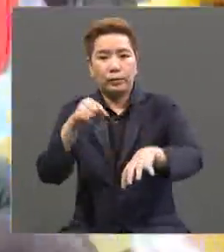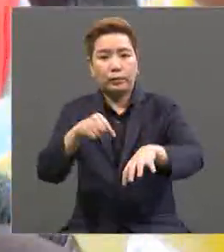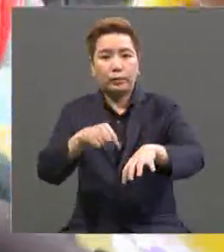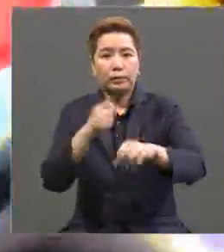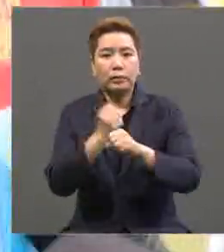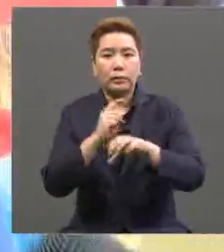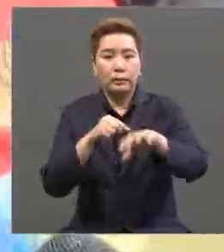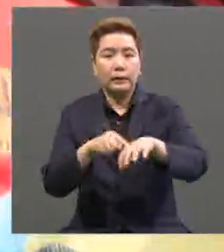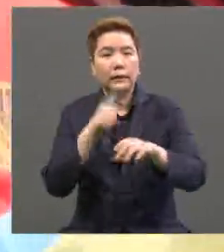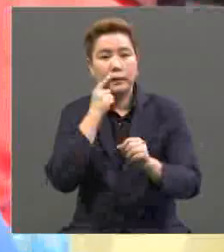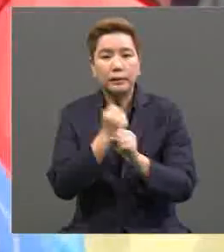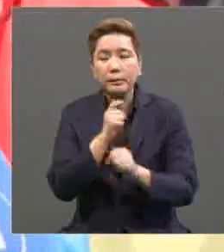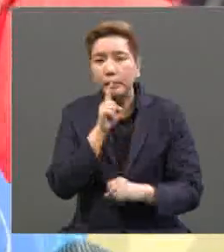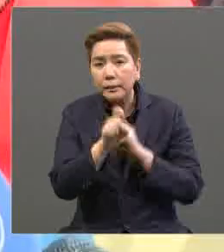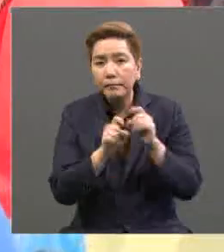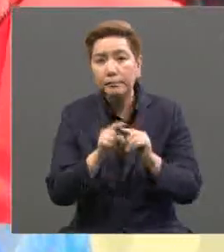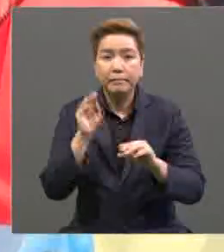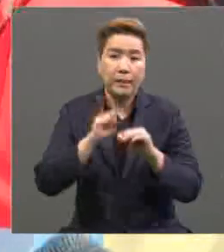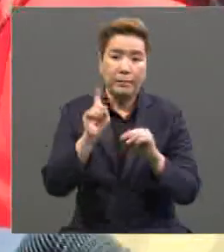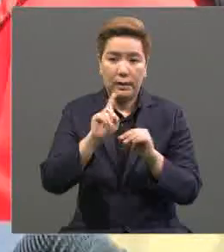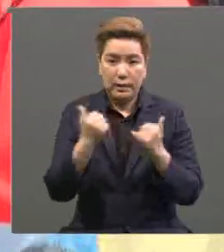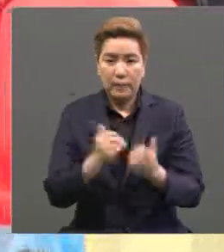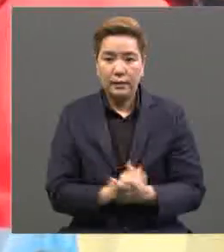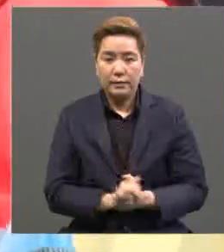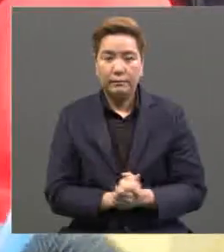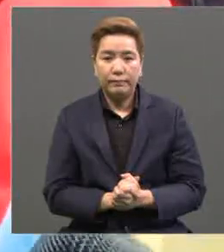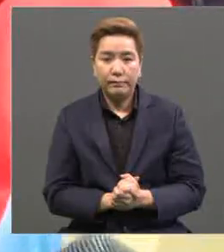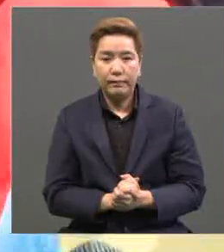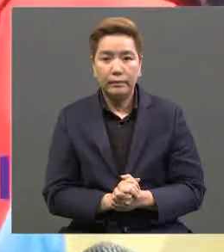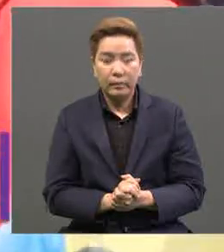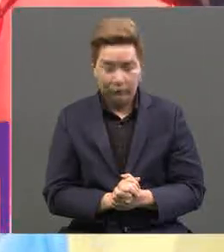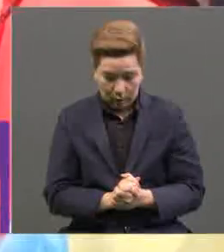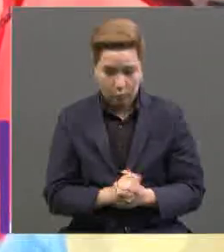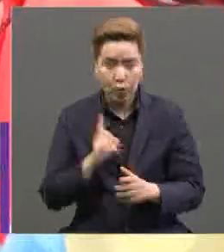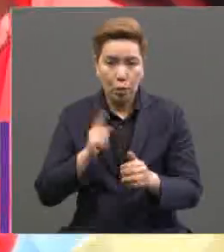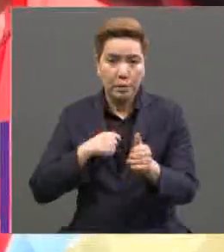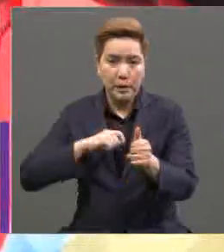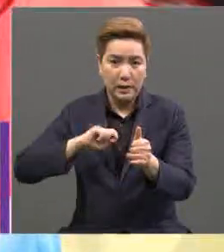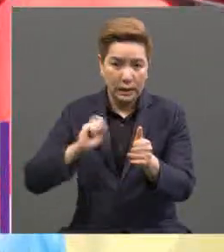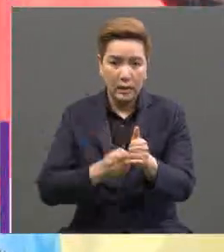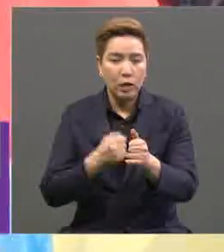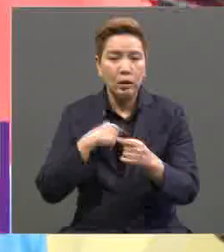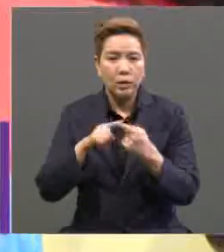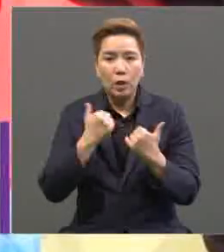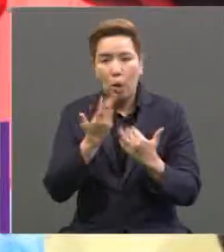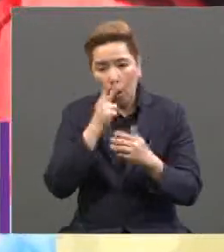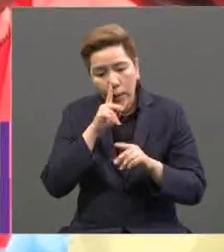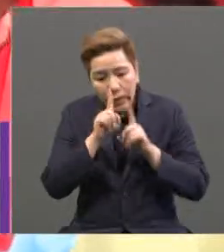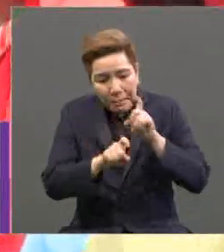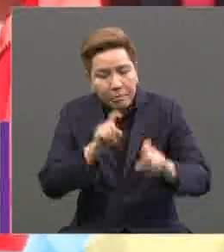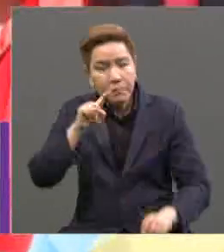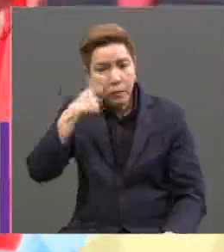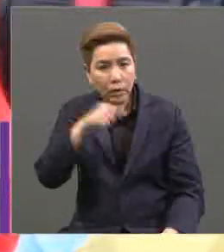ดำเนินคดีหรือว่าต้องมีการสอบปากคำเพิ่มอะไรยังไงบ้าง ต้องมีครับคงต้องมีดำเนินคดีหรือว่าต้องสอบสวนก่อนนะครับสอบสวนก่อนว่